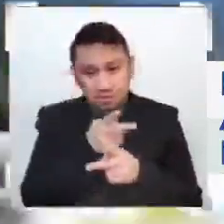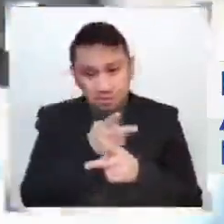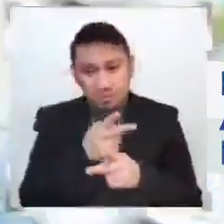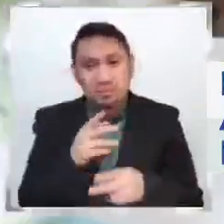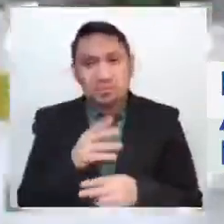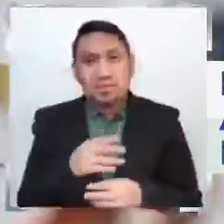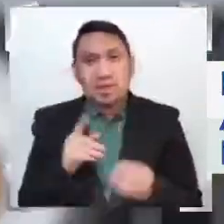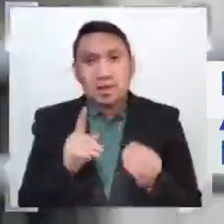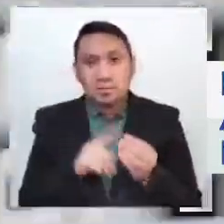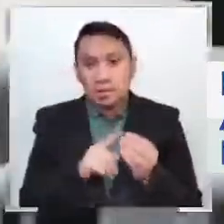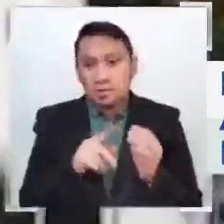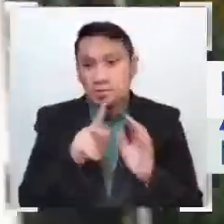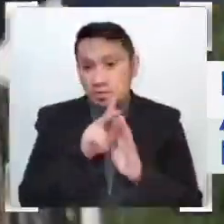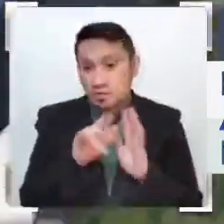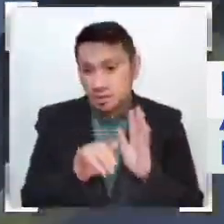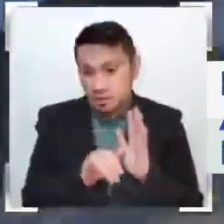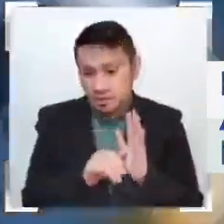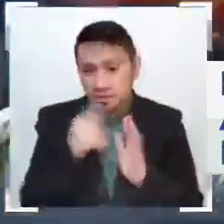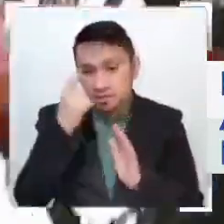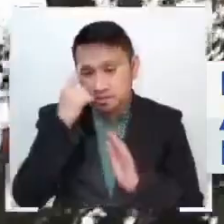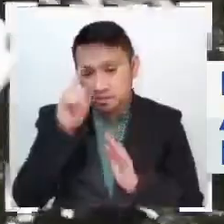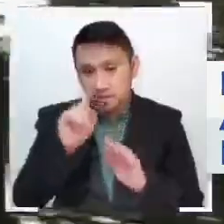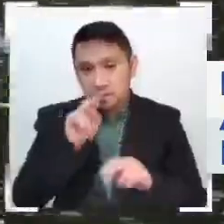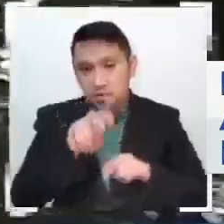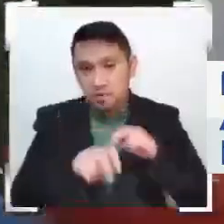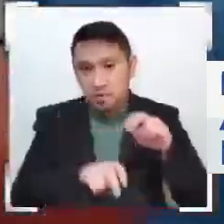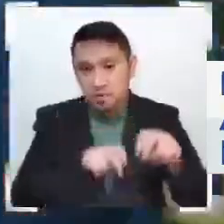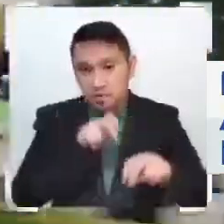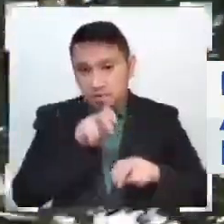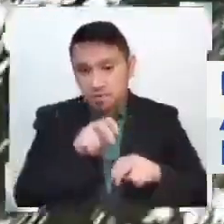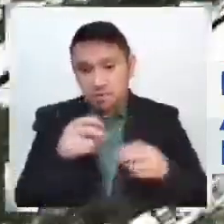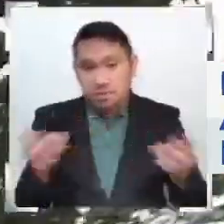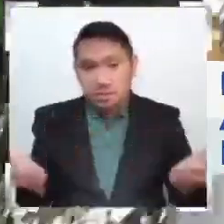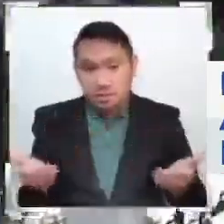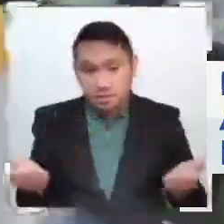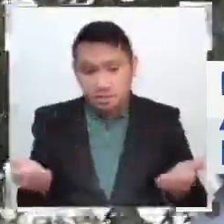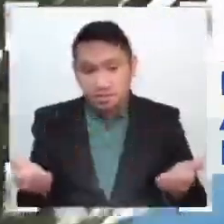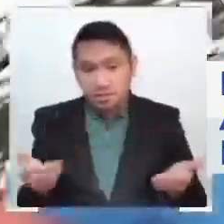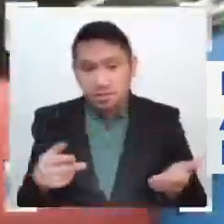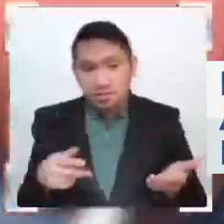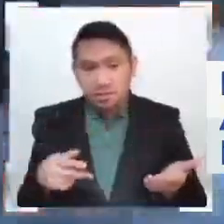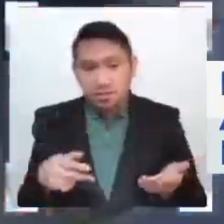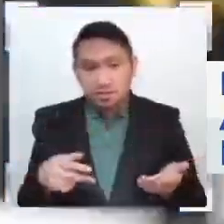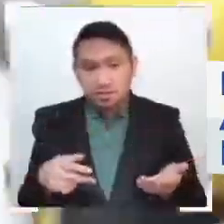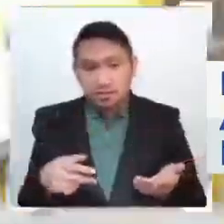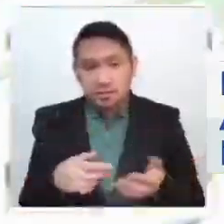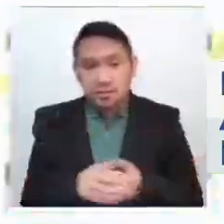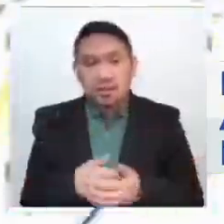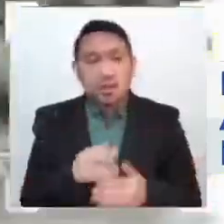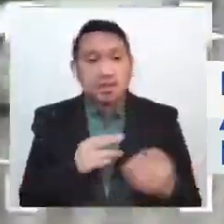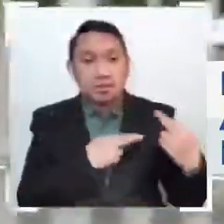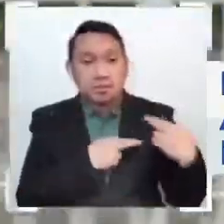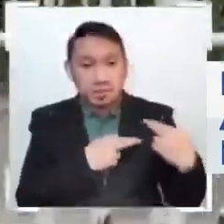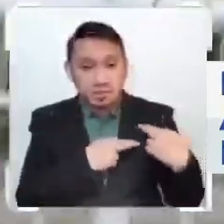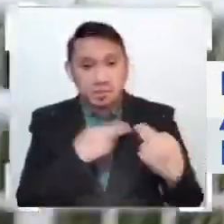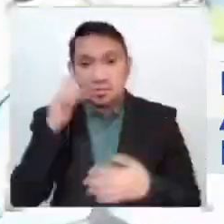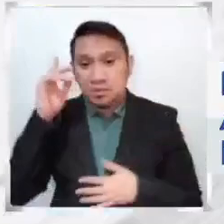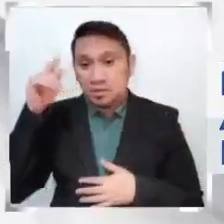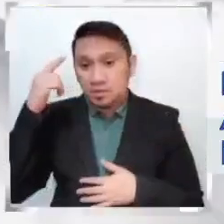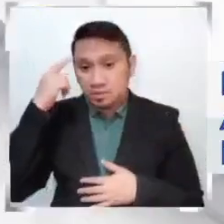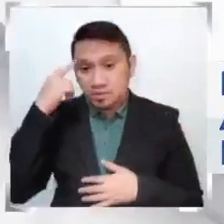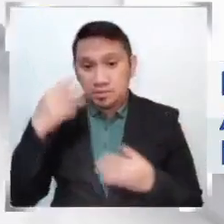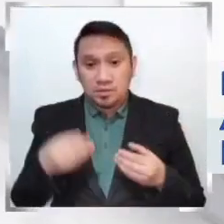regulasyon para sa mga amusement parks sa ating bansa. Nakaatas sa lokal na pamahalaan ang pagbibigay ng permit sa mga